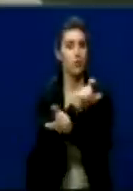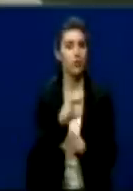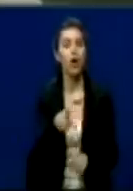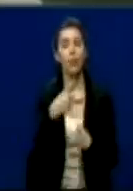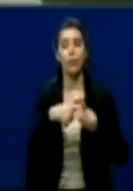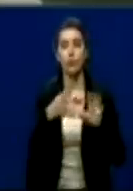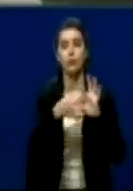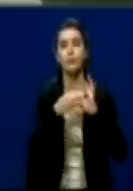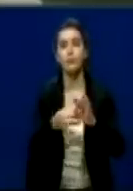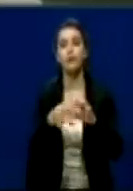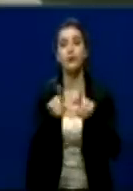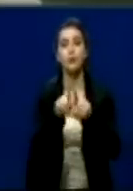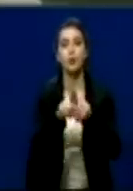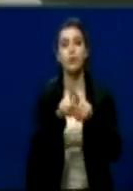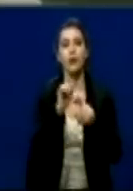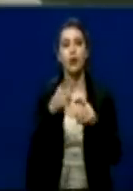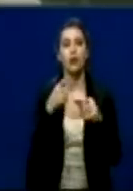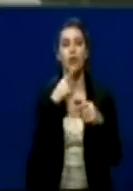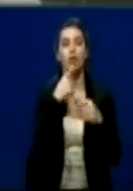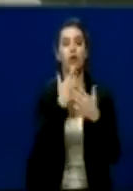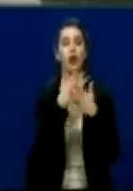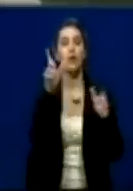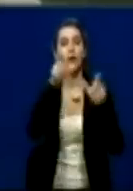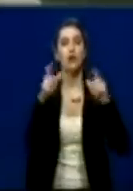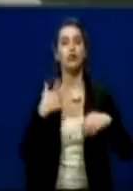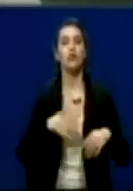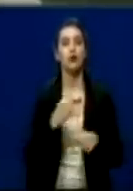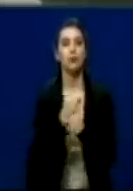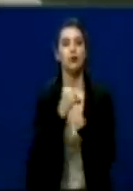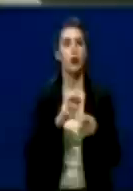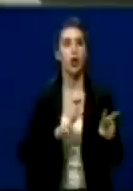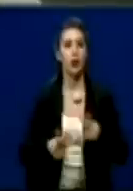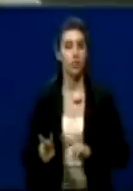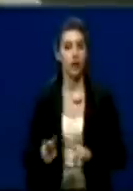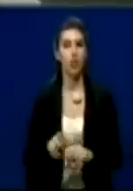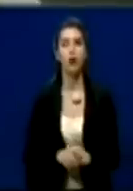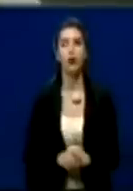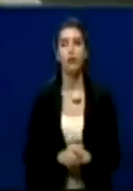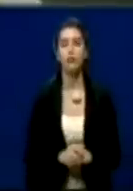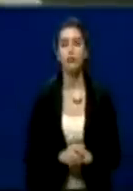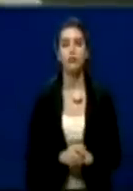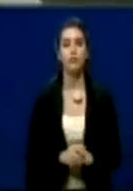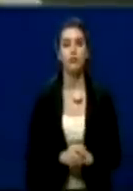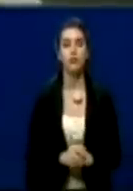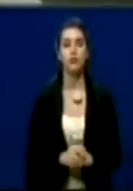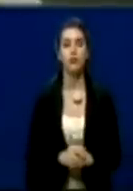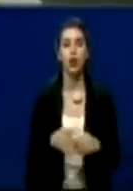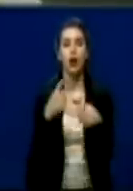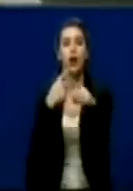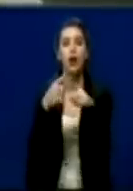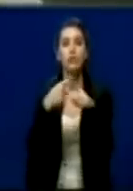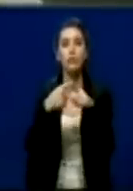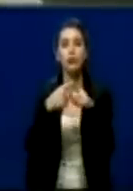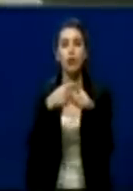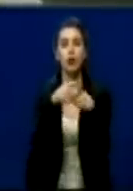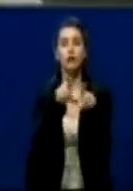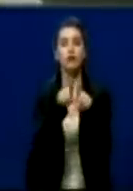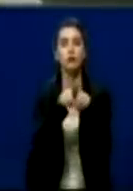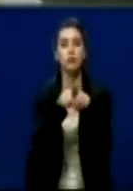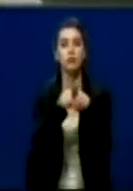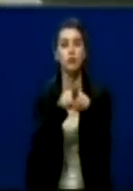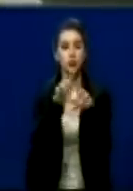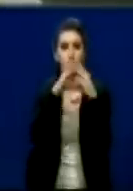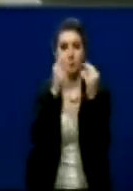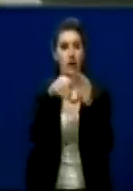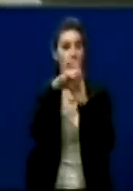është i lidhur me sferën e ushtrimit të lirë të profesionit, pra të profesionit avokatis. E që në përmbajtje ti, pra përmbajtjen e